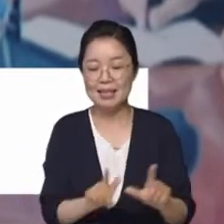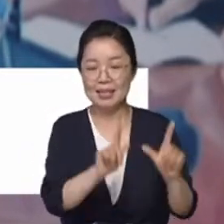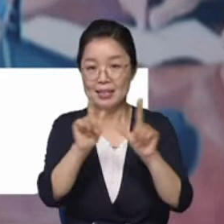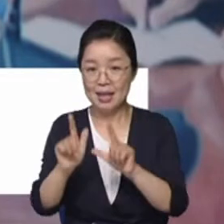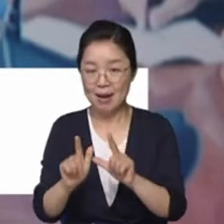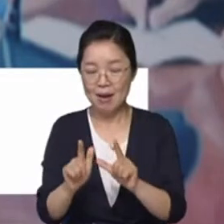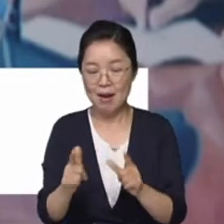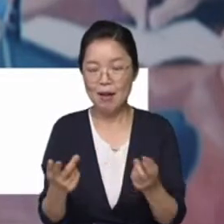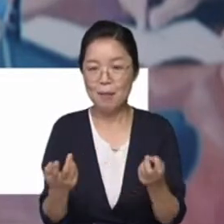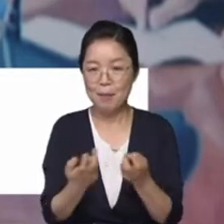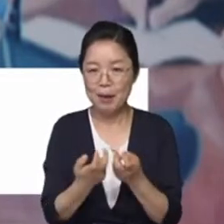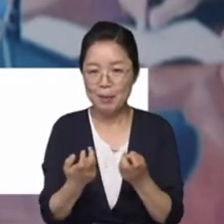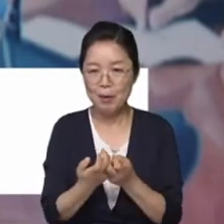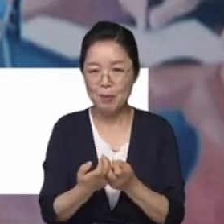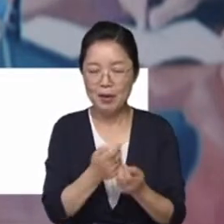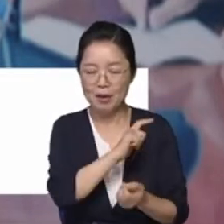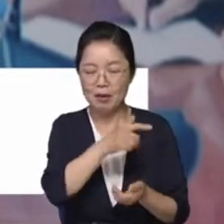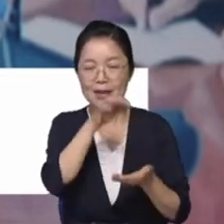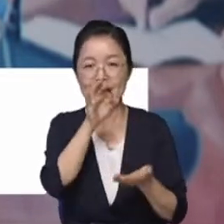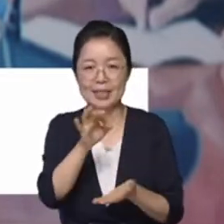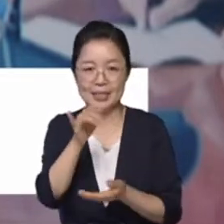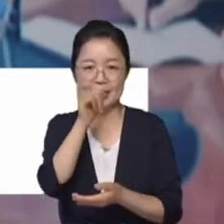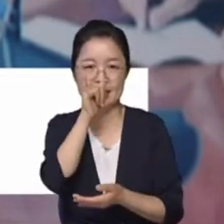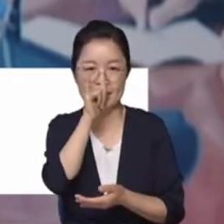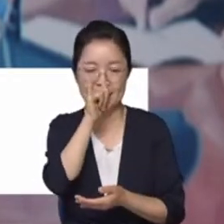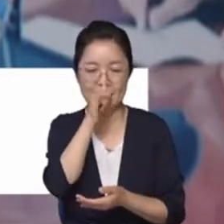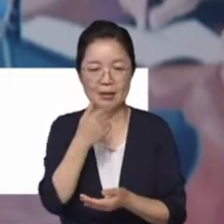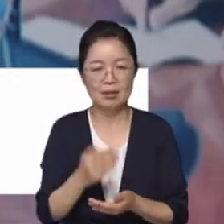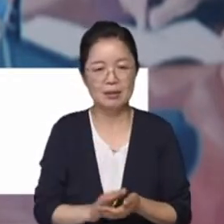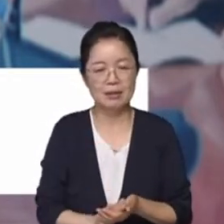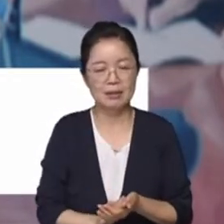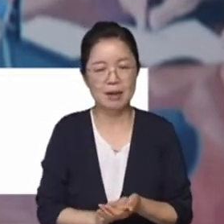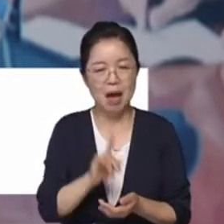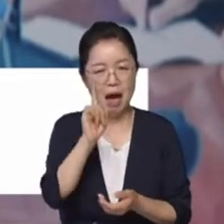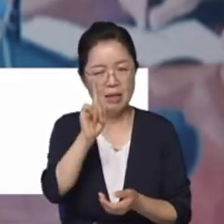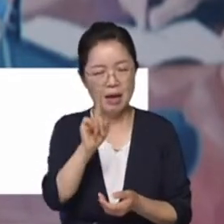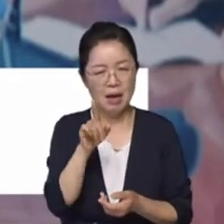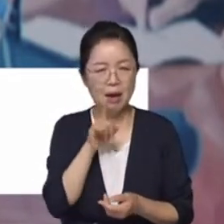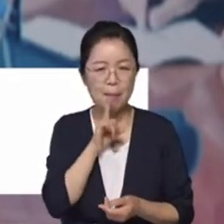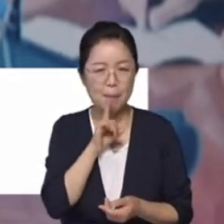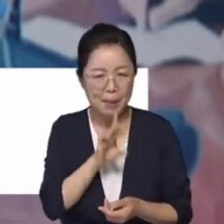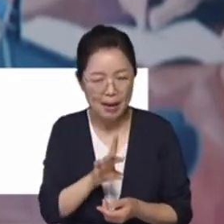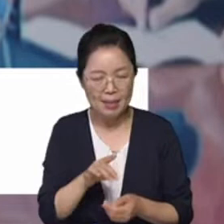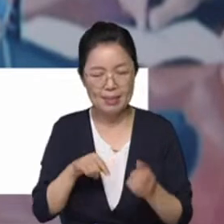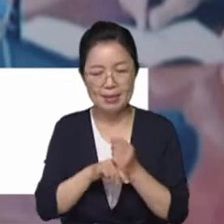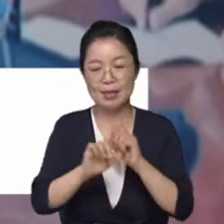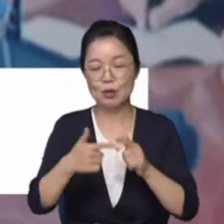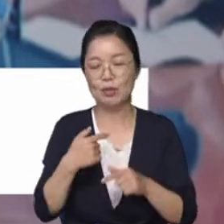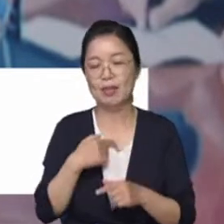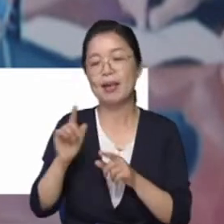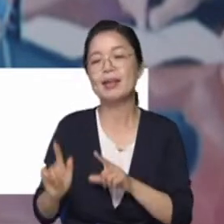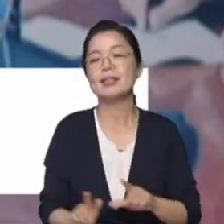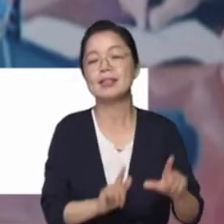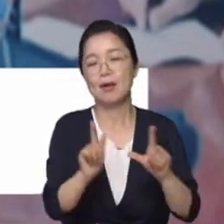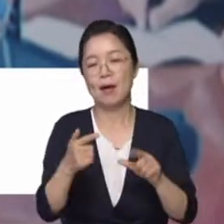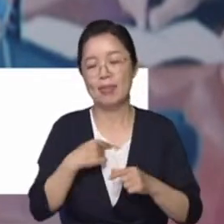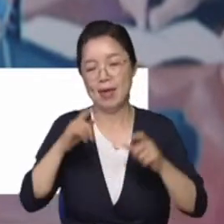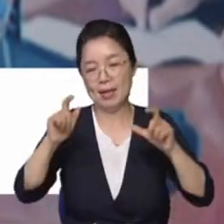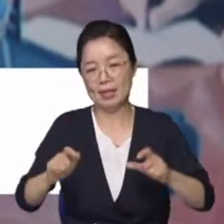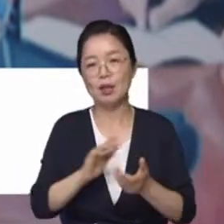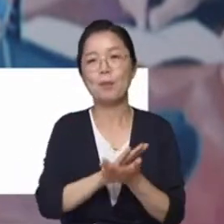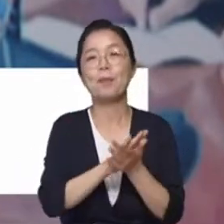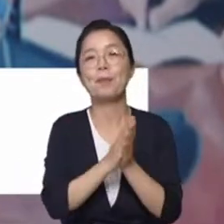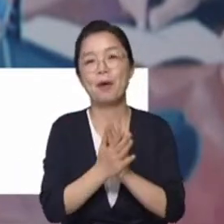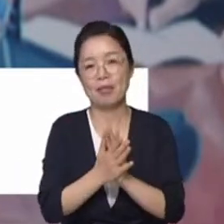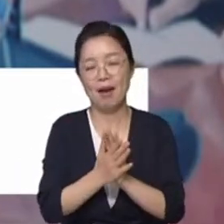가치로 표현될 수밖에 없습니다. 과거처럼 민주와 반민주의 하나의 깃발이 아니라 내 삶을 챙기는, 내 지역의 변화를 챙기는